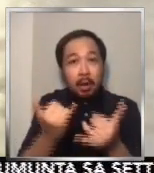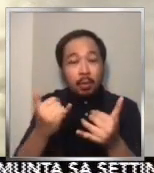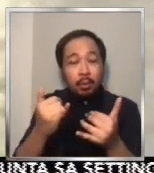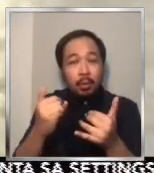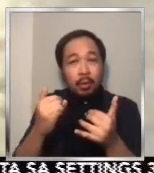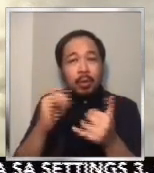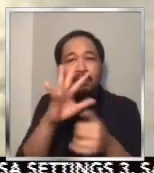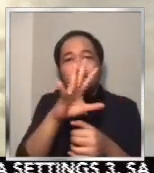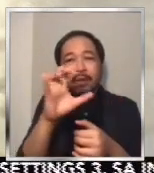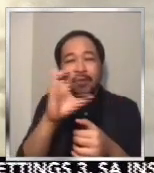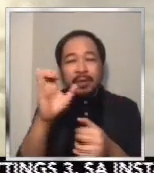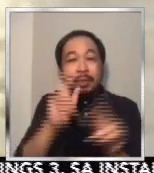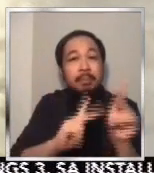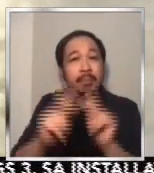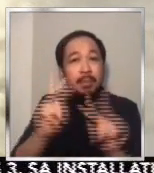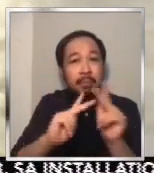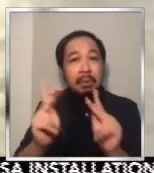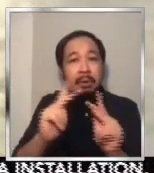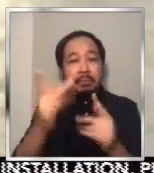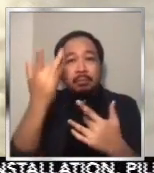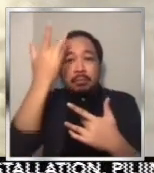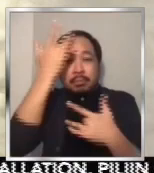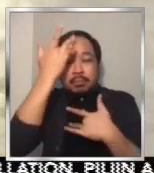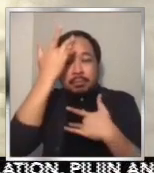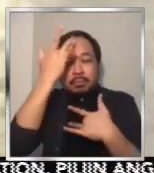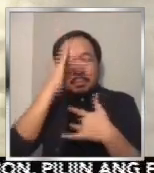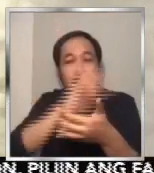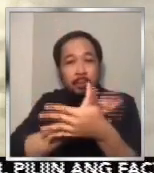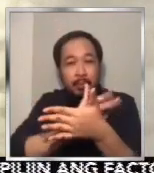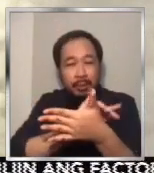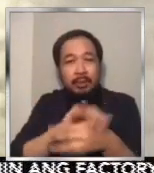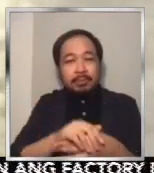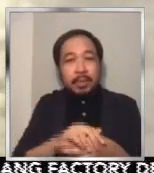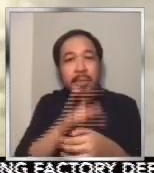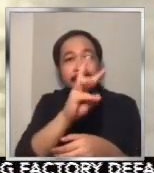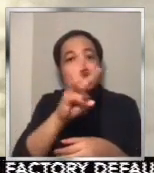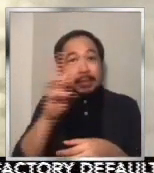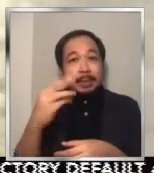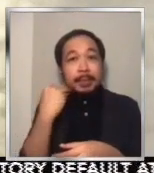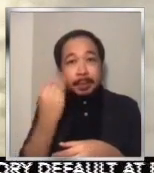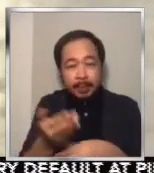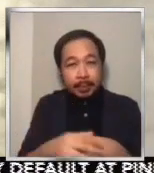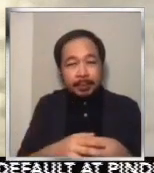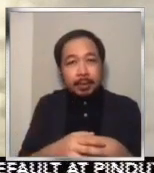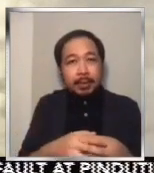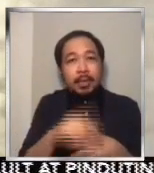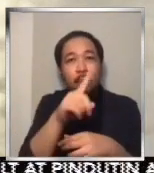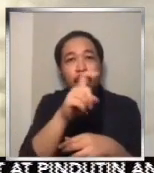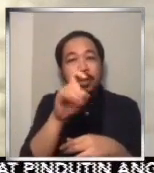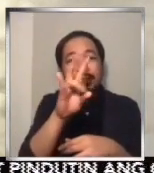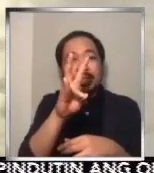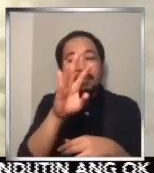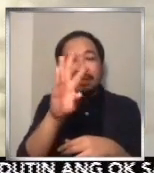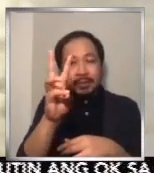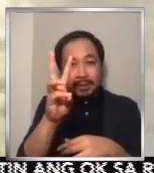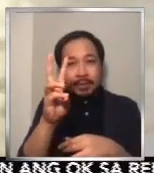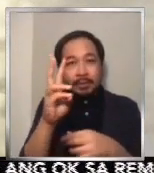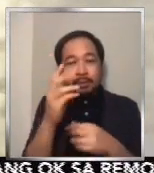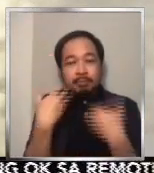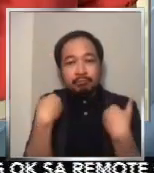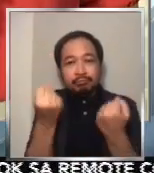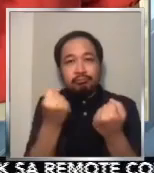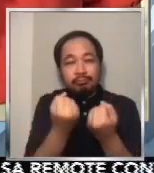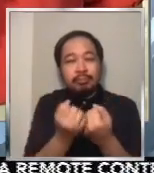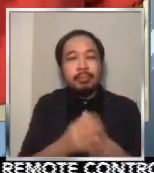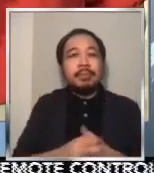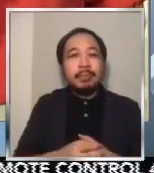pasyente na nagpositibo sa COVID-19 dito sa Pasig. 66 pa rin ang bilang ng nasawi, habang 176 naman ang nakarecover na. Vicky?